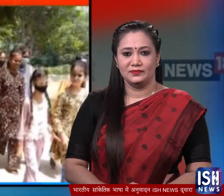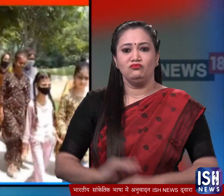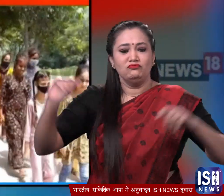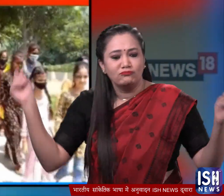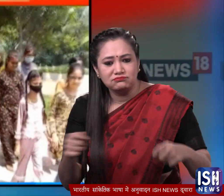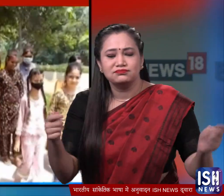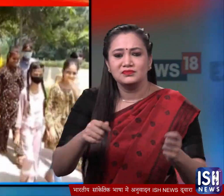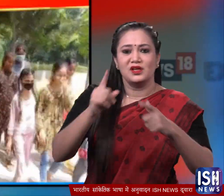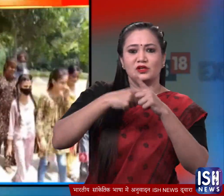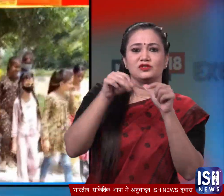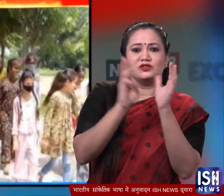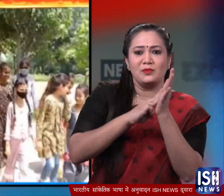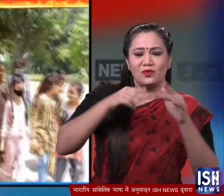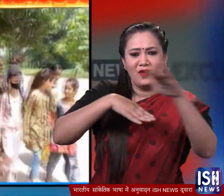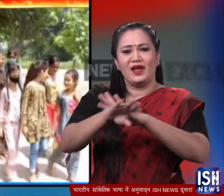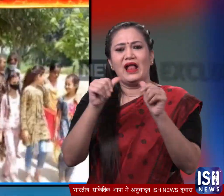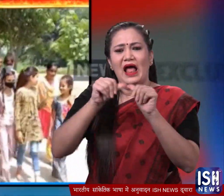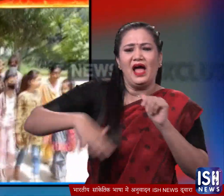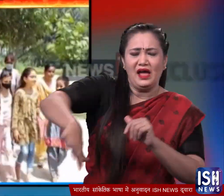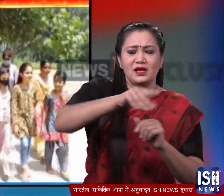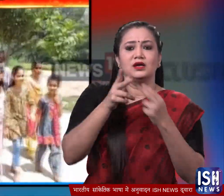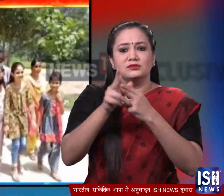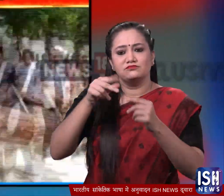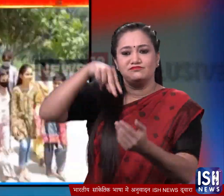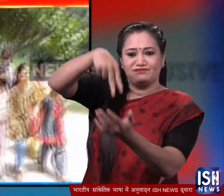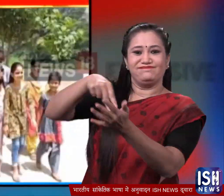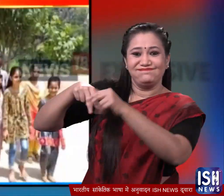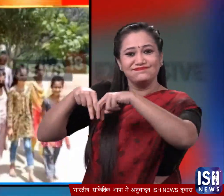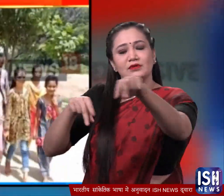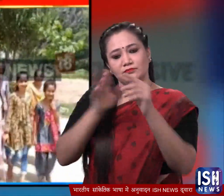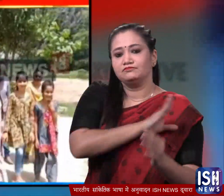और ढोल नगाड़ों के साथ जम्मू के अरनिया सेक्टर में तैनात जवानों के पास पहुंचे।